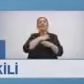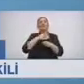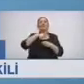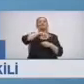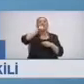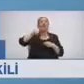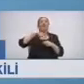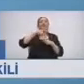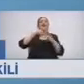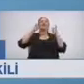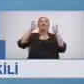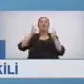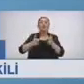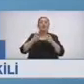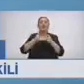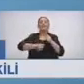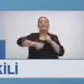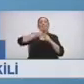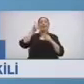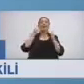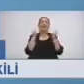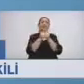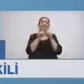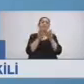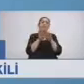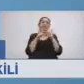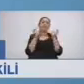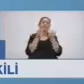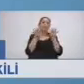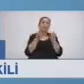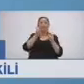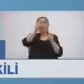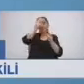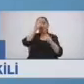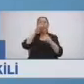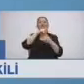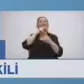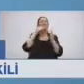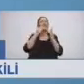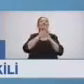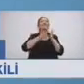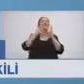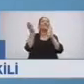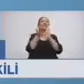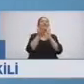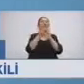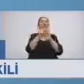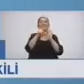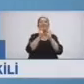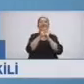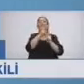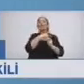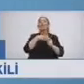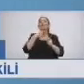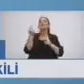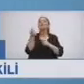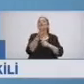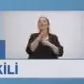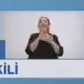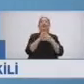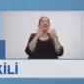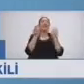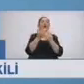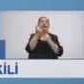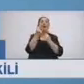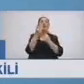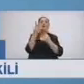ile eş güdüm içerisinde sürdürüyoruz. İstanbul'da kentsel dönüşüm stratejik belgesini onaylatan belediyelerin sayısını ne kadar az